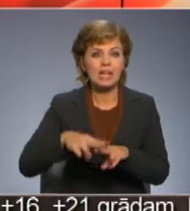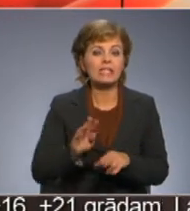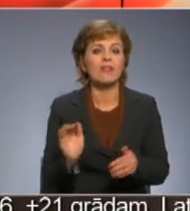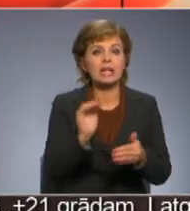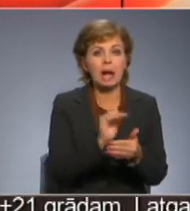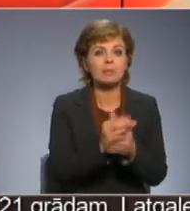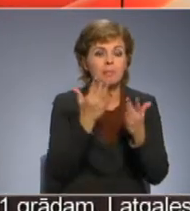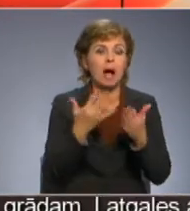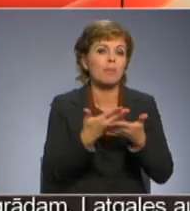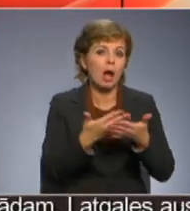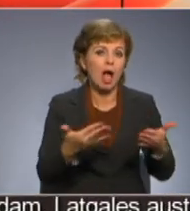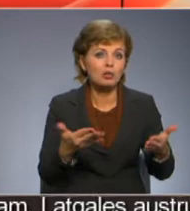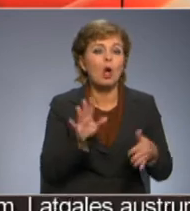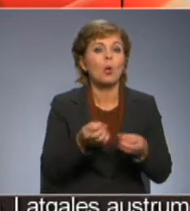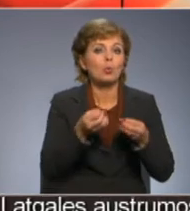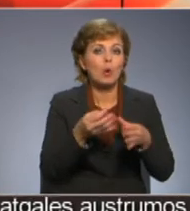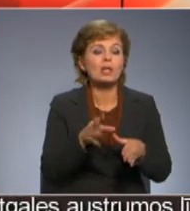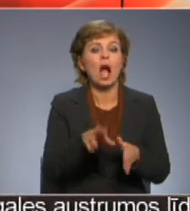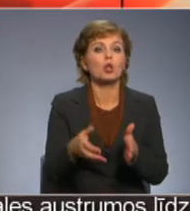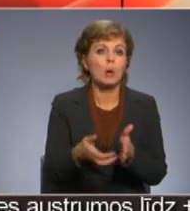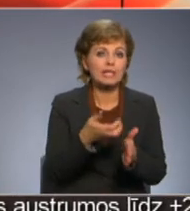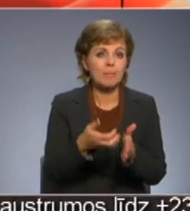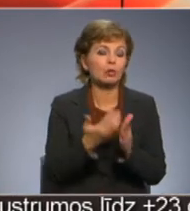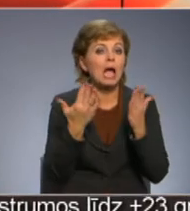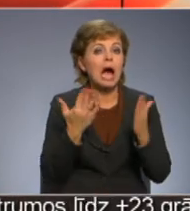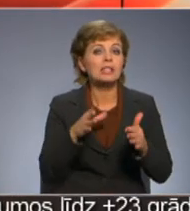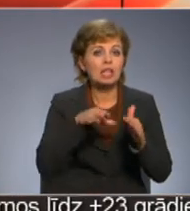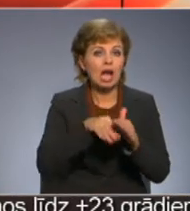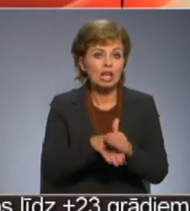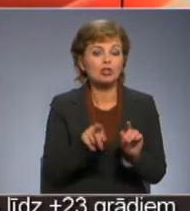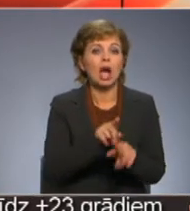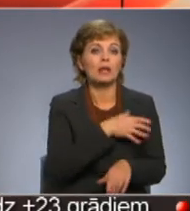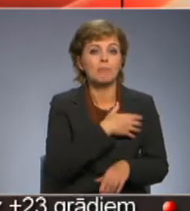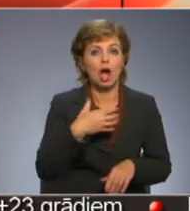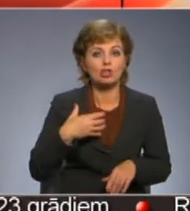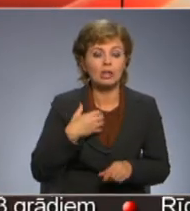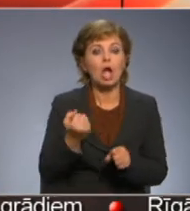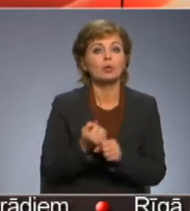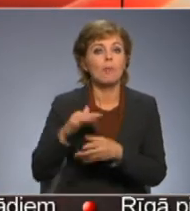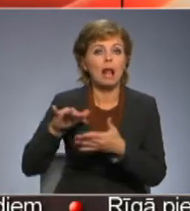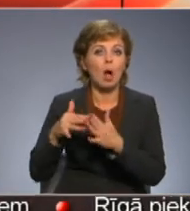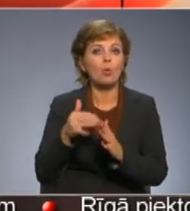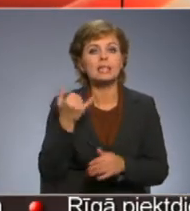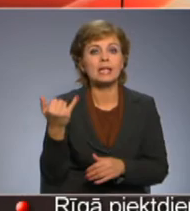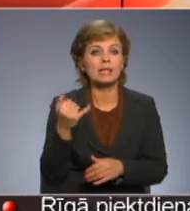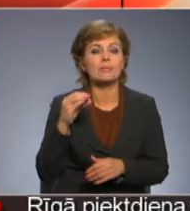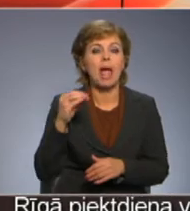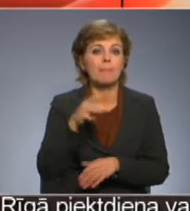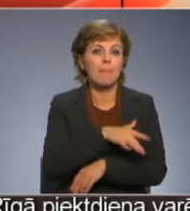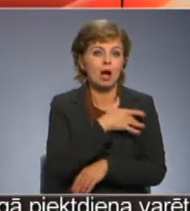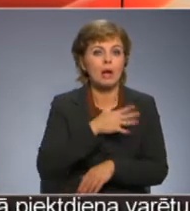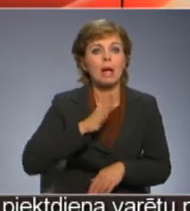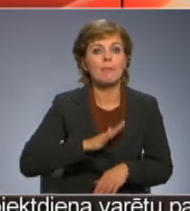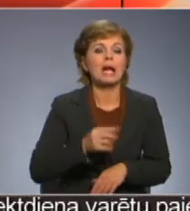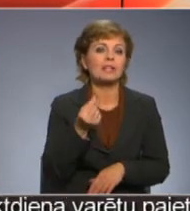pakalpojumu klāstu, gan noskaidrot, kā tos izmantot. Akcijā iesaistījušās arī pašvaldības, tomēr laukos interesi par e-pakalpojumiem pagaidām ir